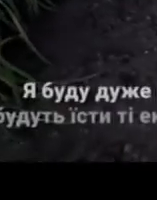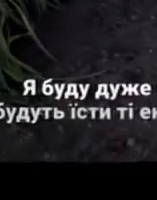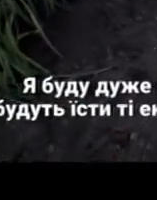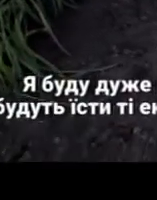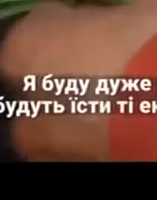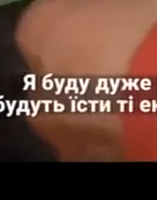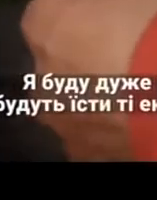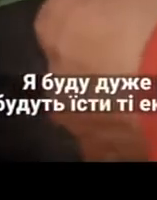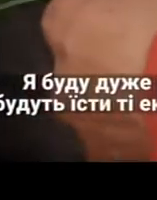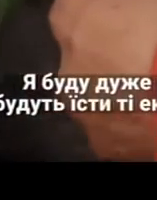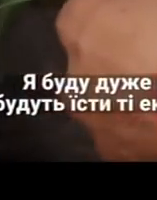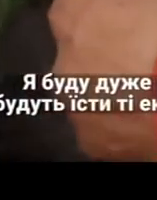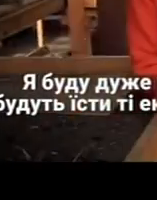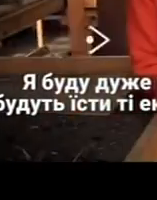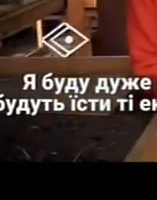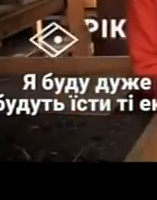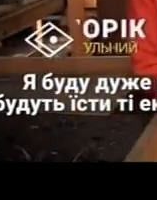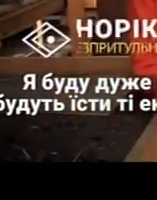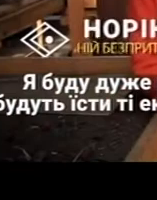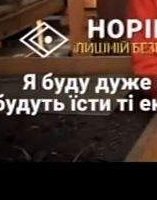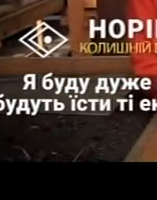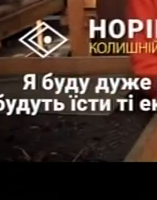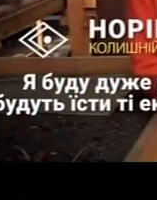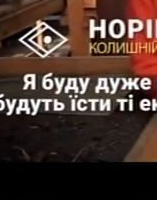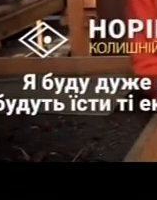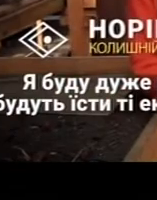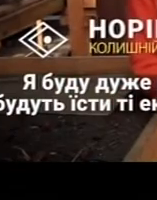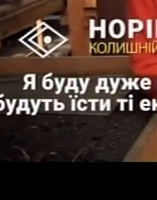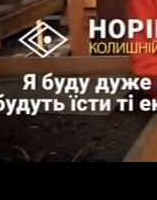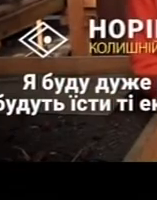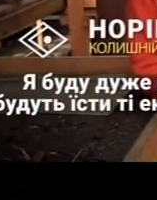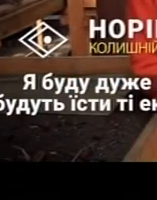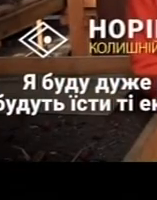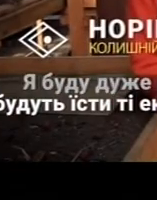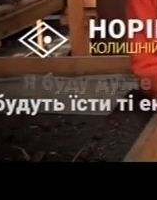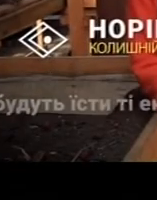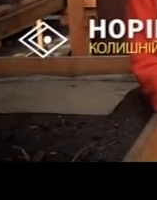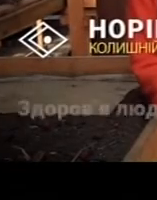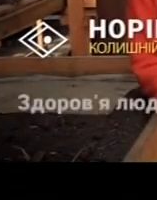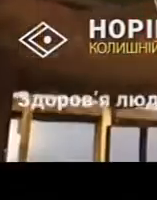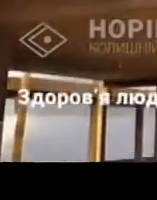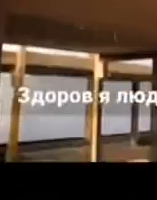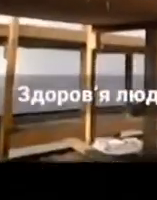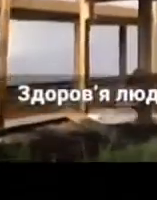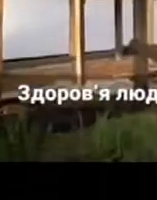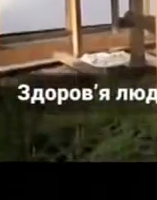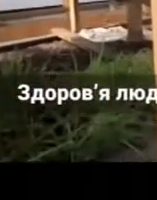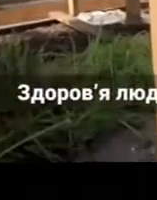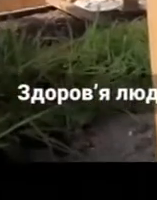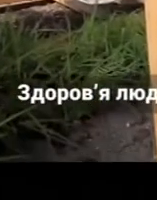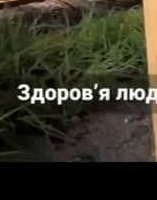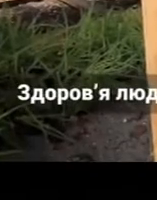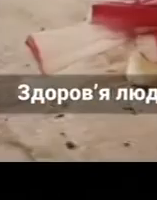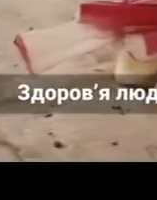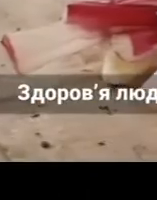Я буду рад, что каждый украинец, каждая украинка будет здесь то продукты, которые мы будем выращивать. Здоровье людей